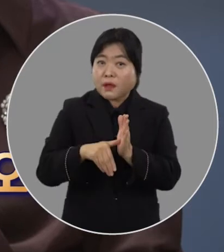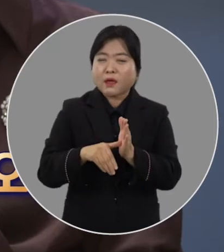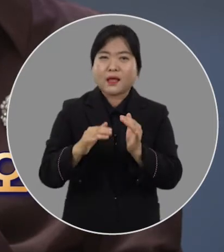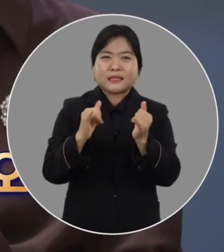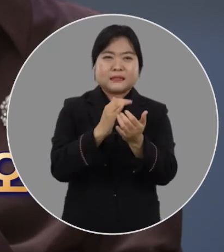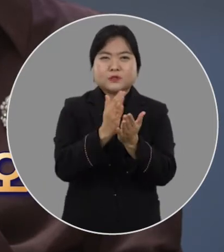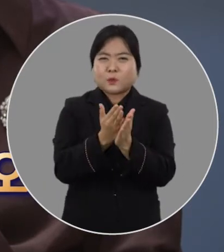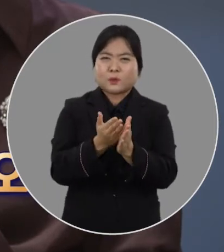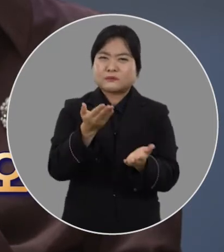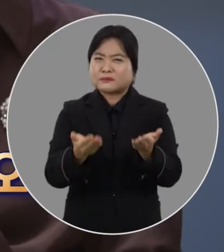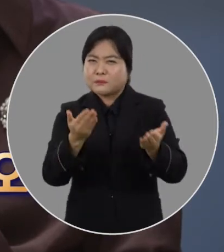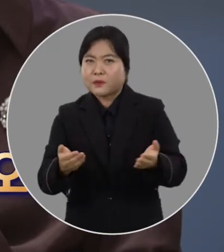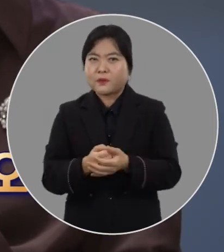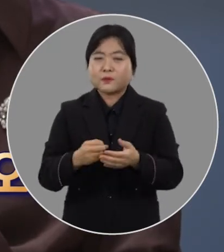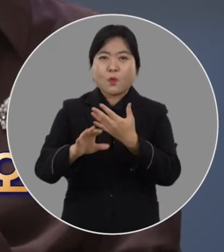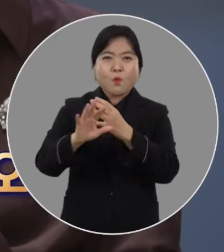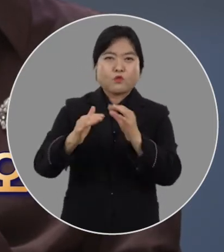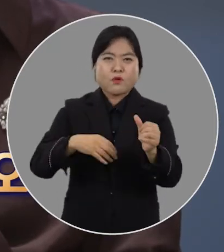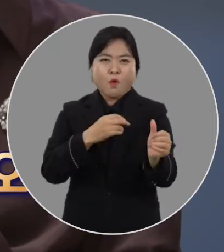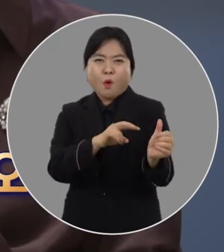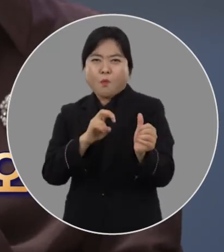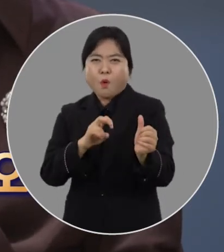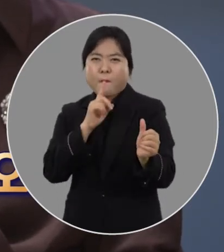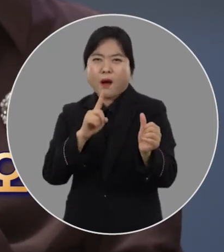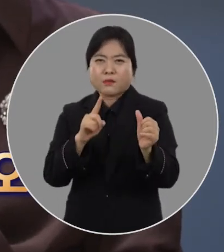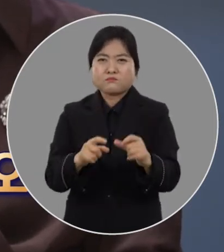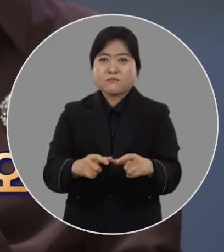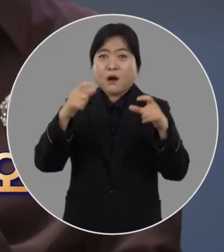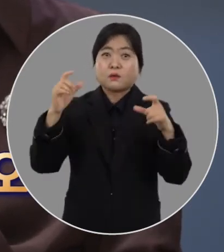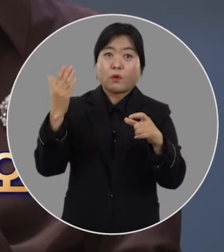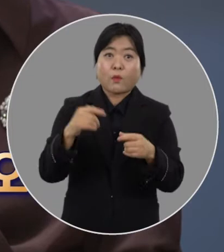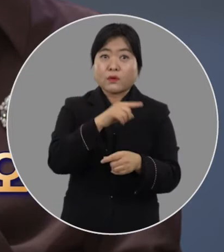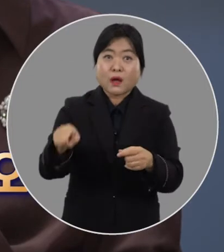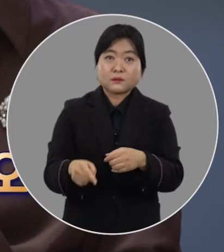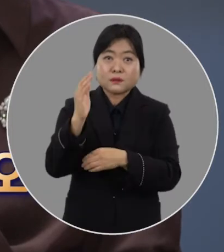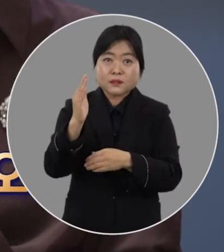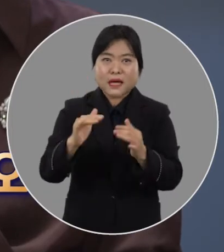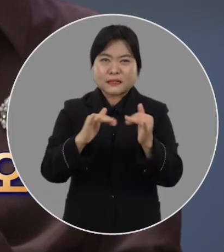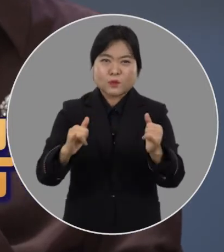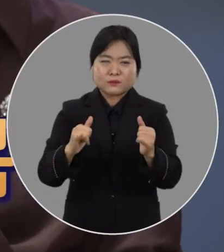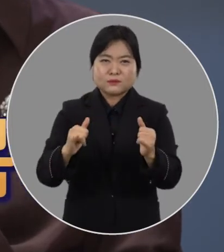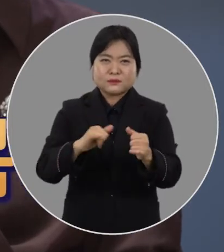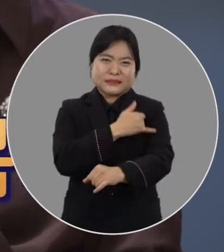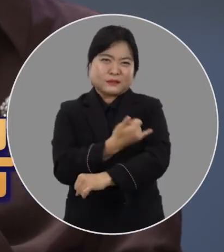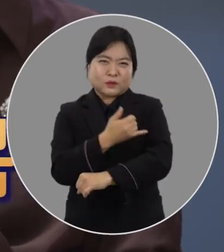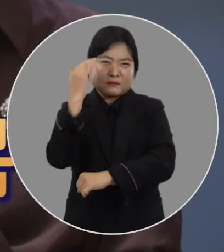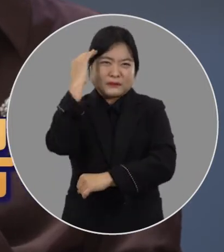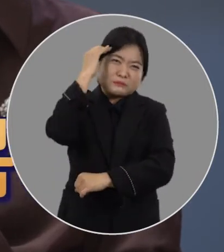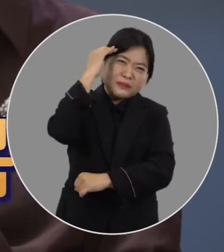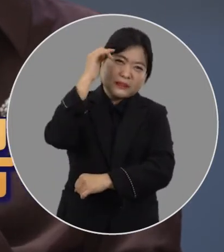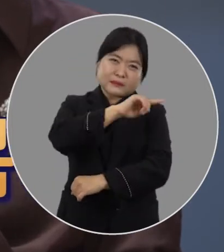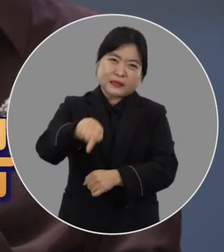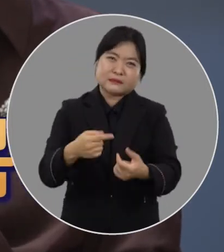시기에 인종차별과 외국인 혐오 담론이 강화되고 이러한 담론이 인권 침해를 낳은 사례는 역사